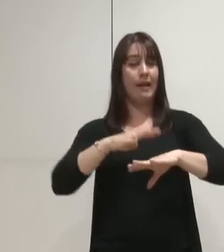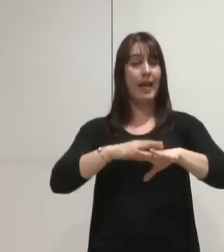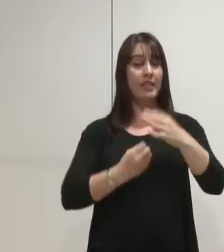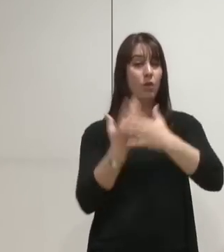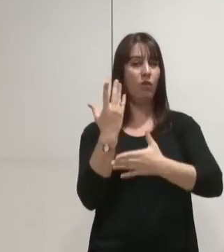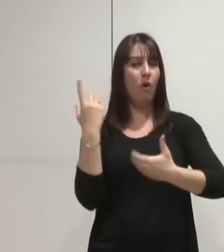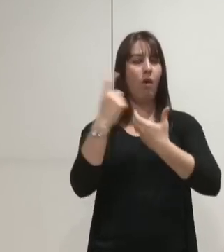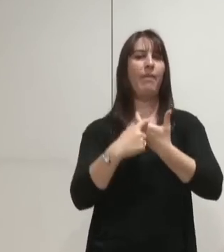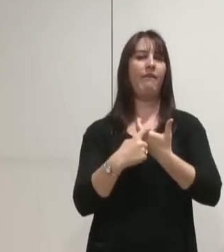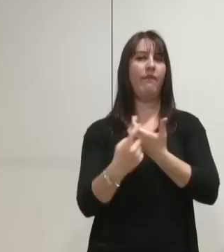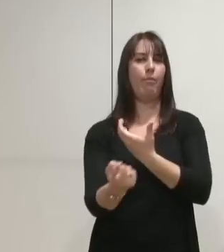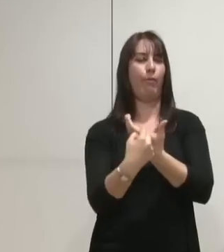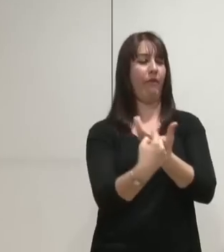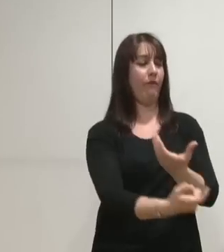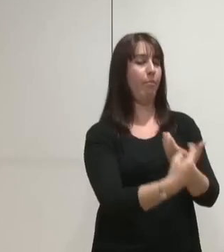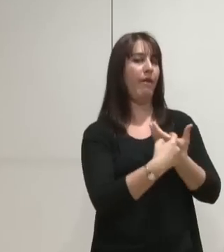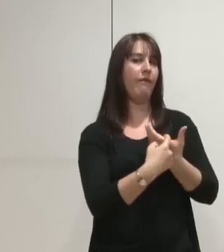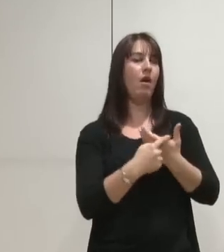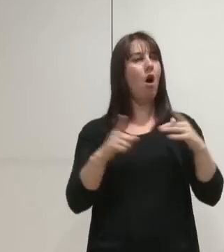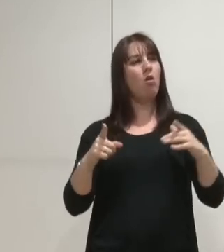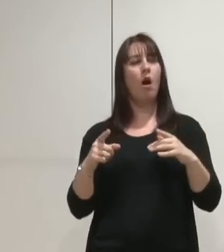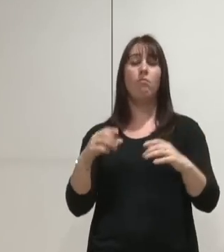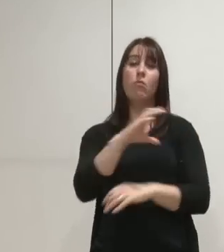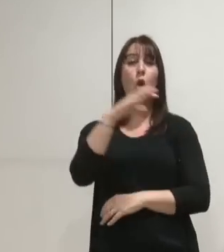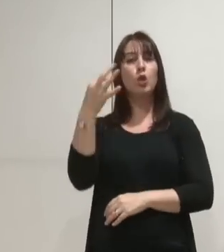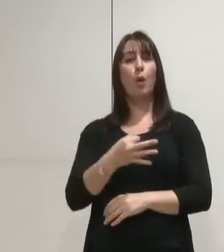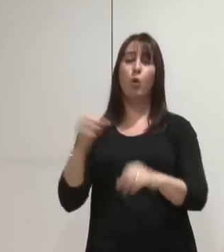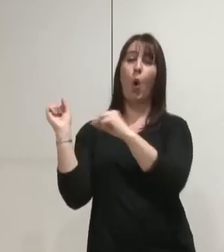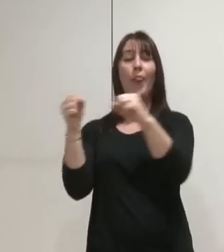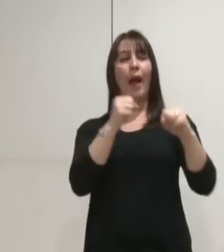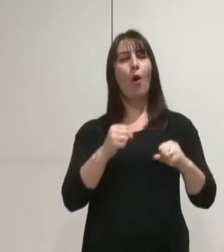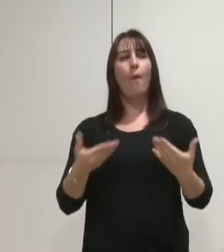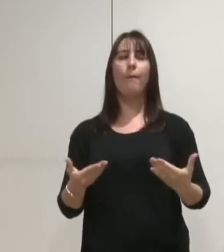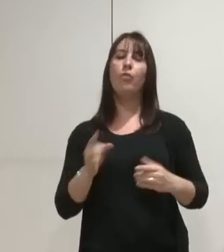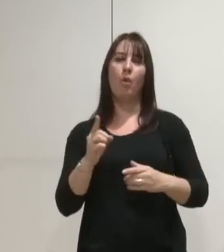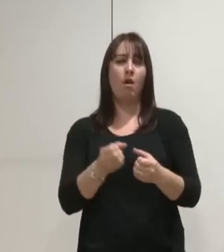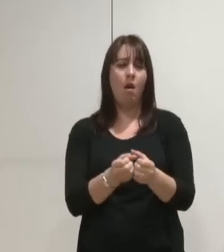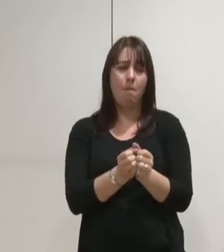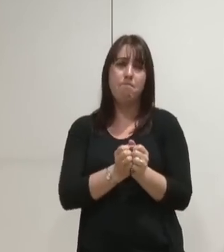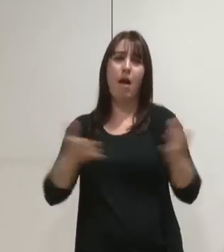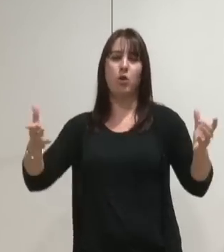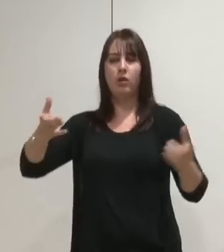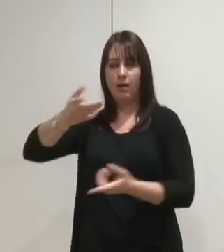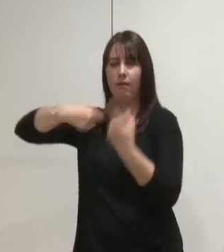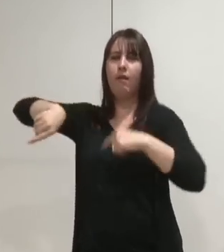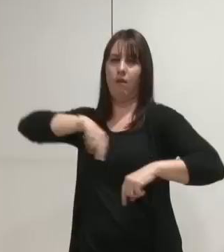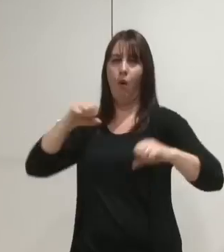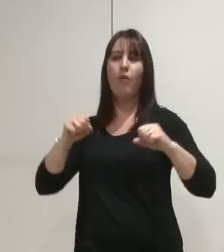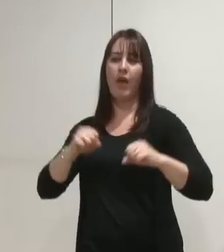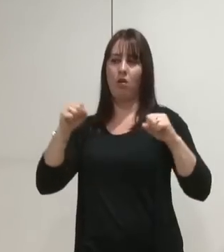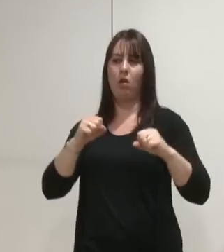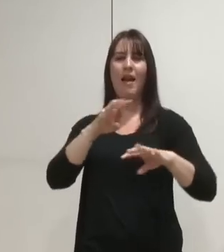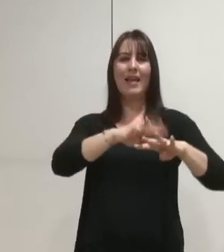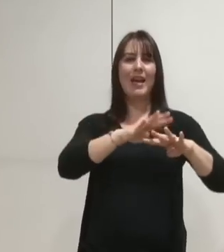ce qui était souhaité je ne dirais pas unanimement dans cette assemblée mais par une très très grande majorité d'entre nous qu'il s'agisse d'ALM